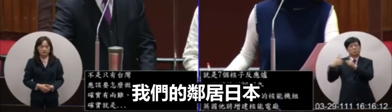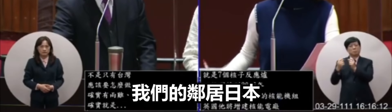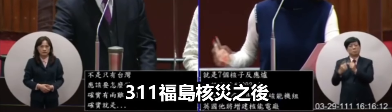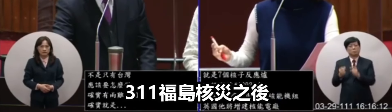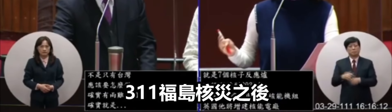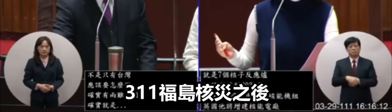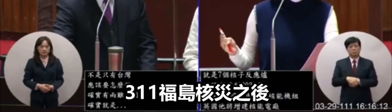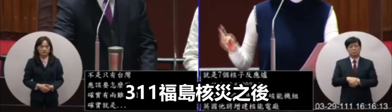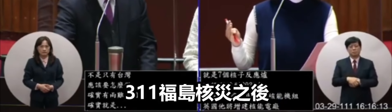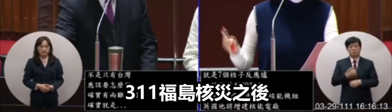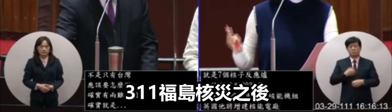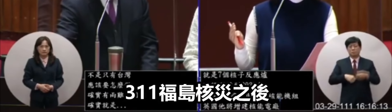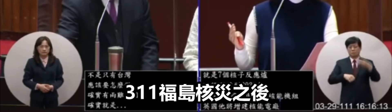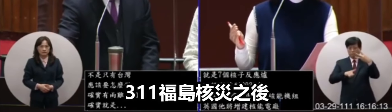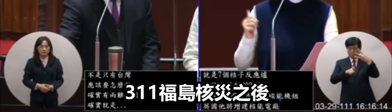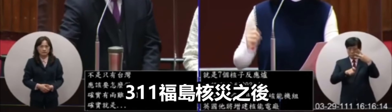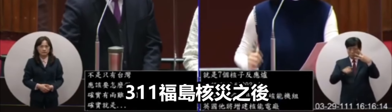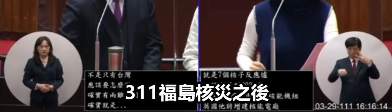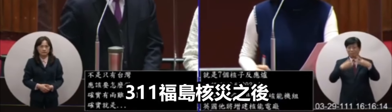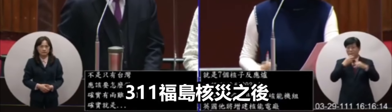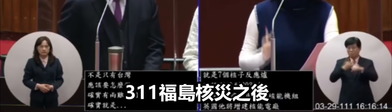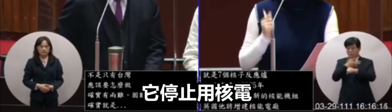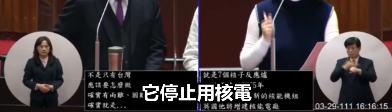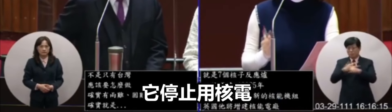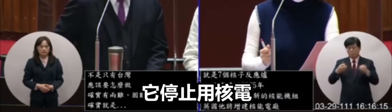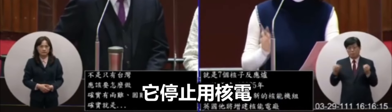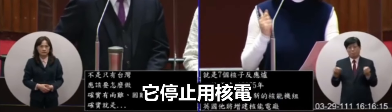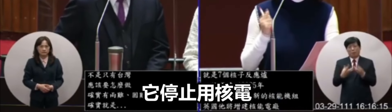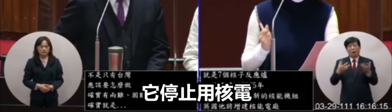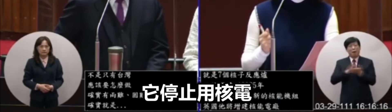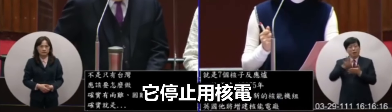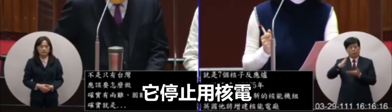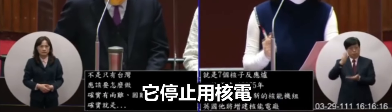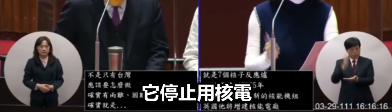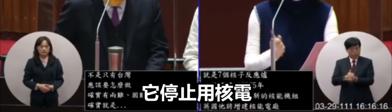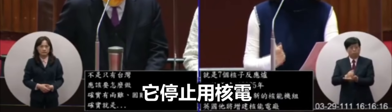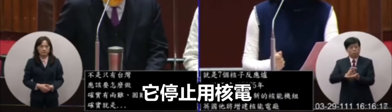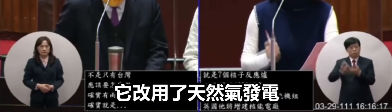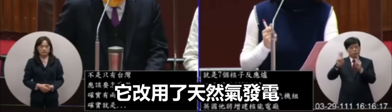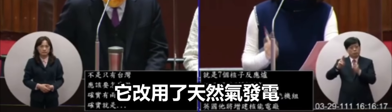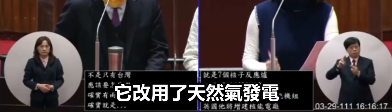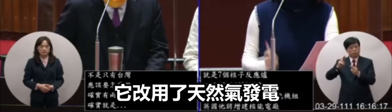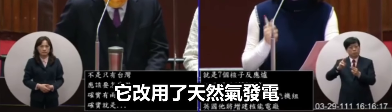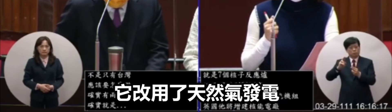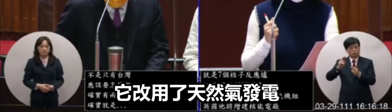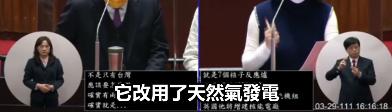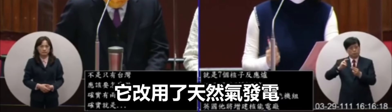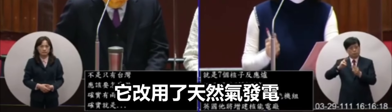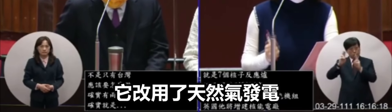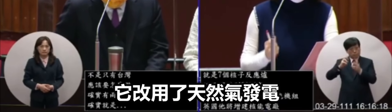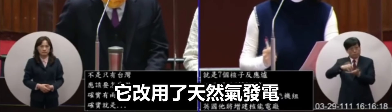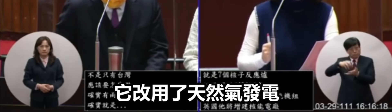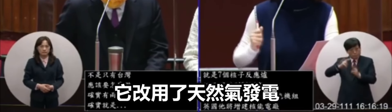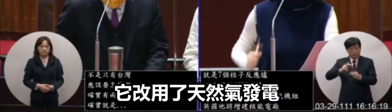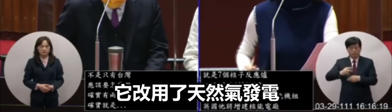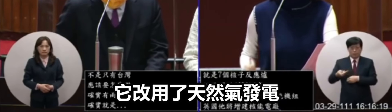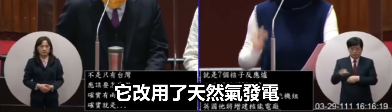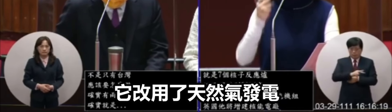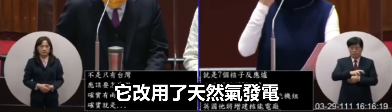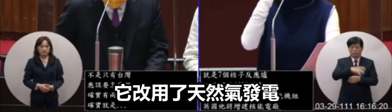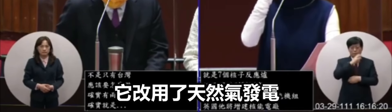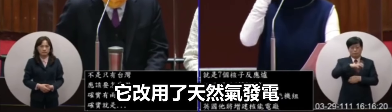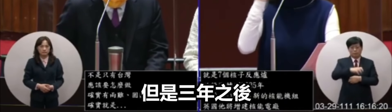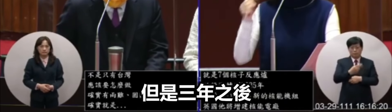本，311福岛核灾之后，它停止用核电。它改用了天然气发